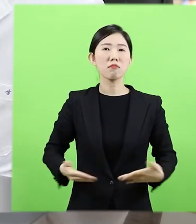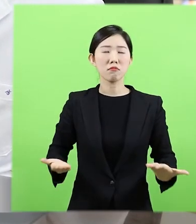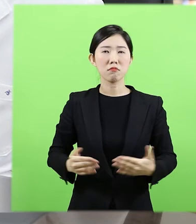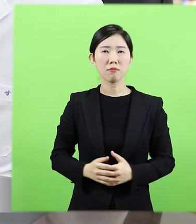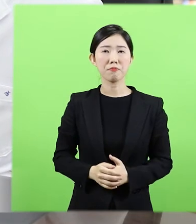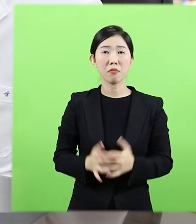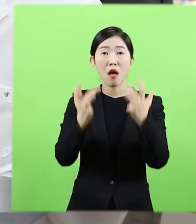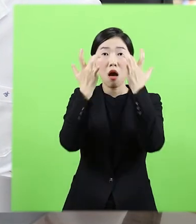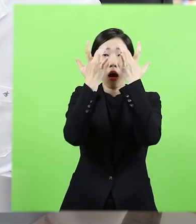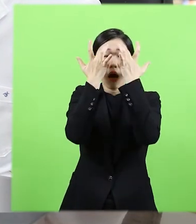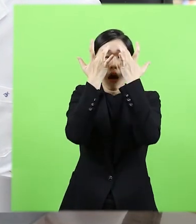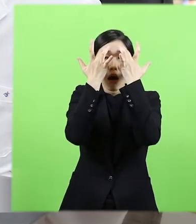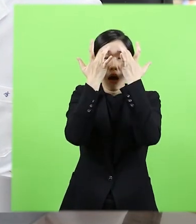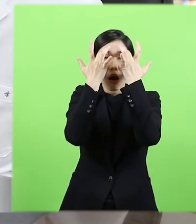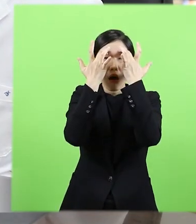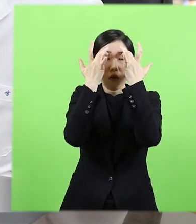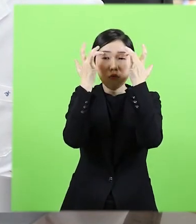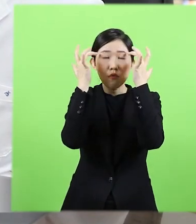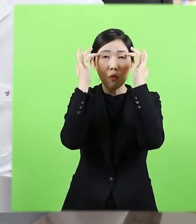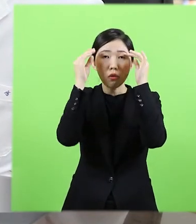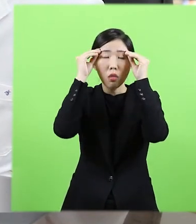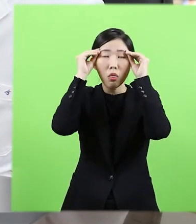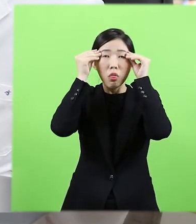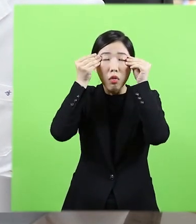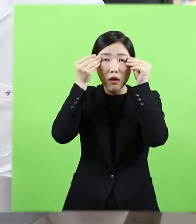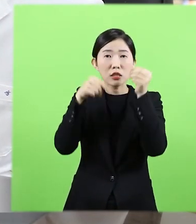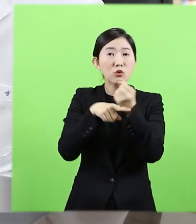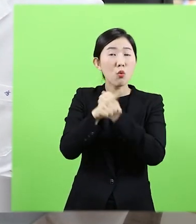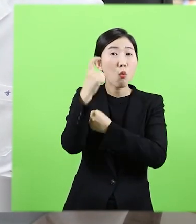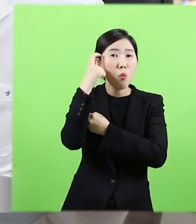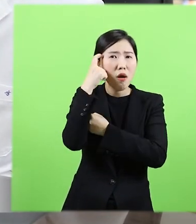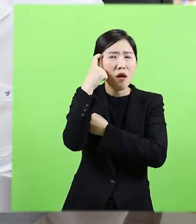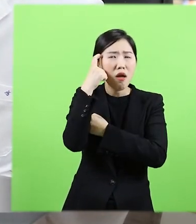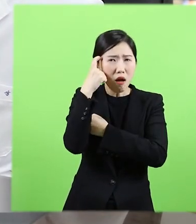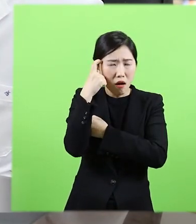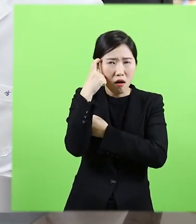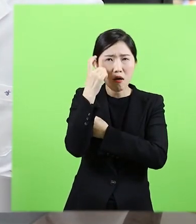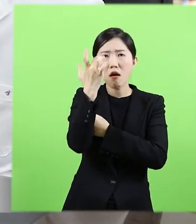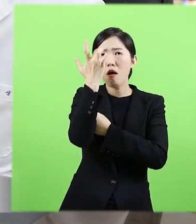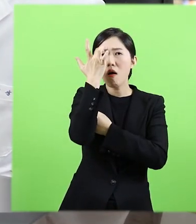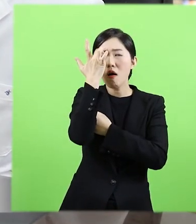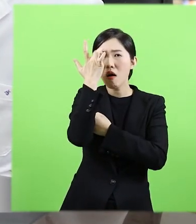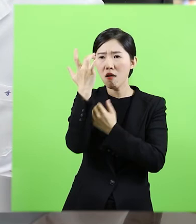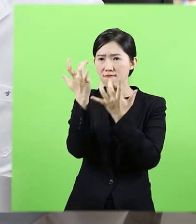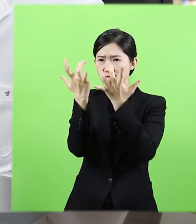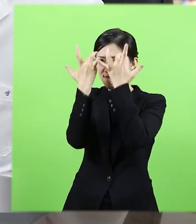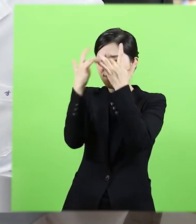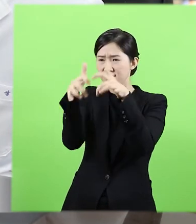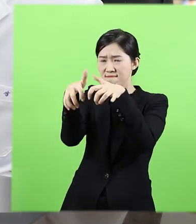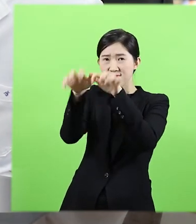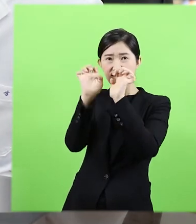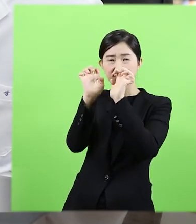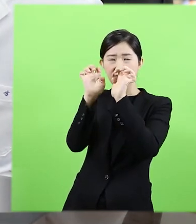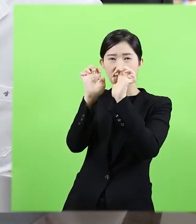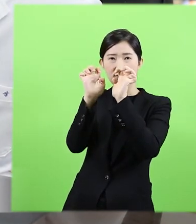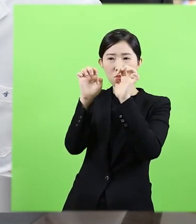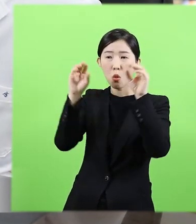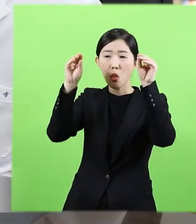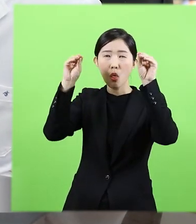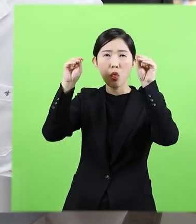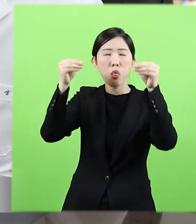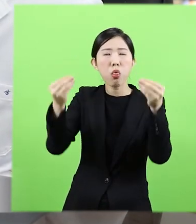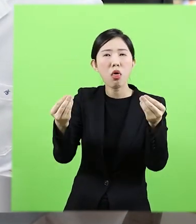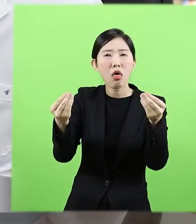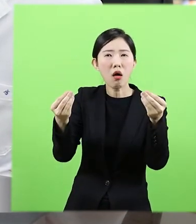눈 꺼진 부분에서는 더 이게 올라가 있고 바깥쪽에서 내려가 있는 이유는 이쪽에서는 더 당겨지지